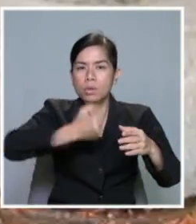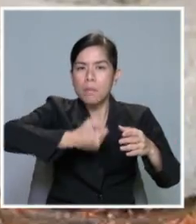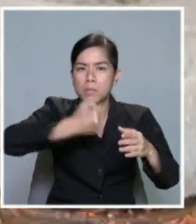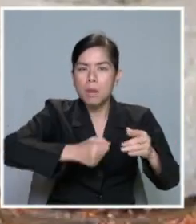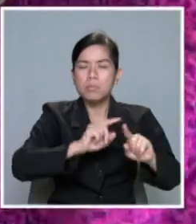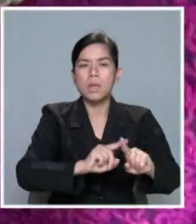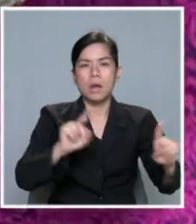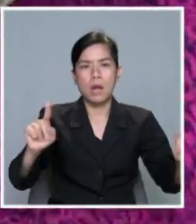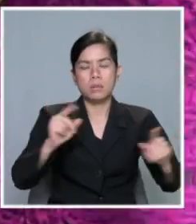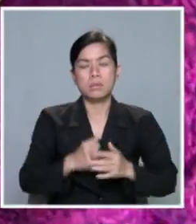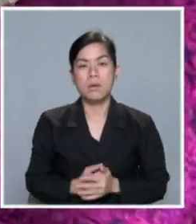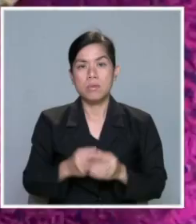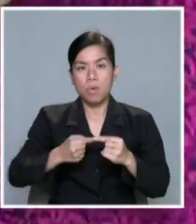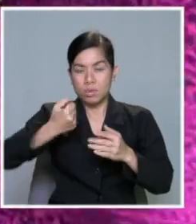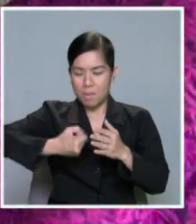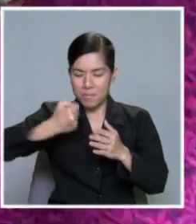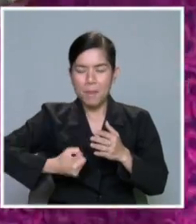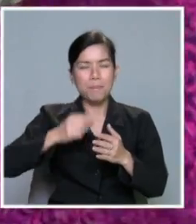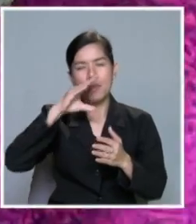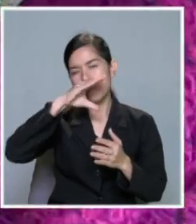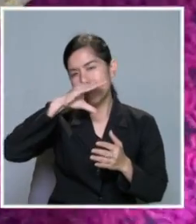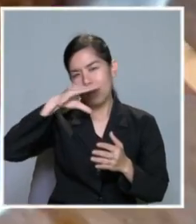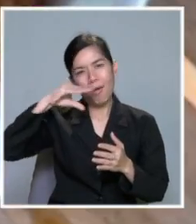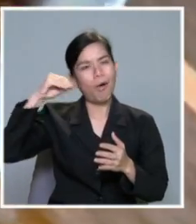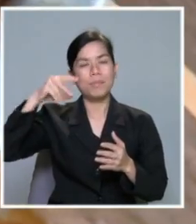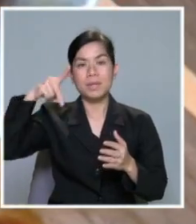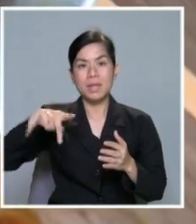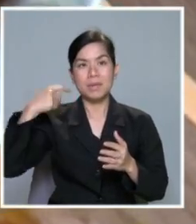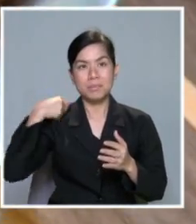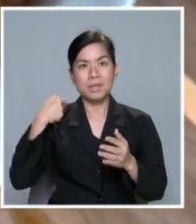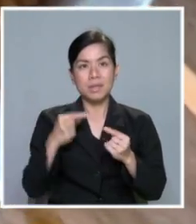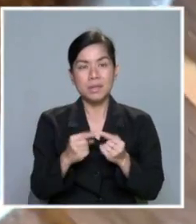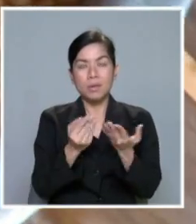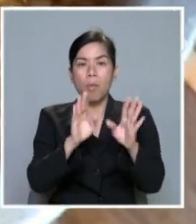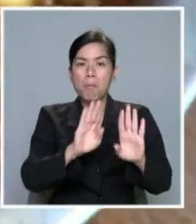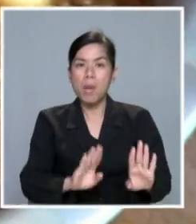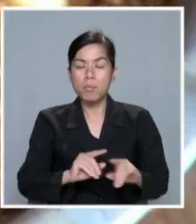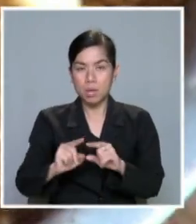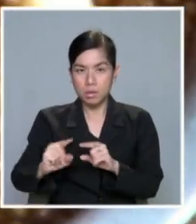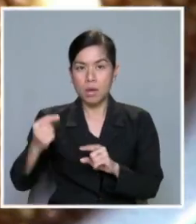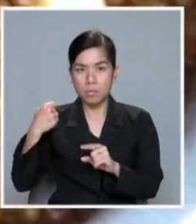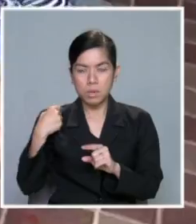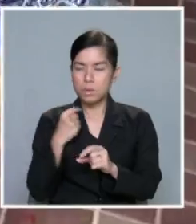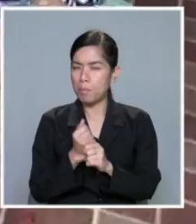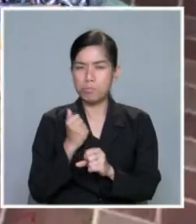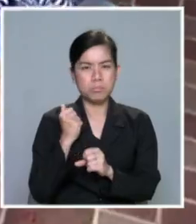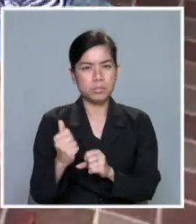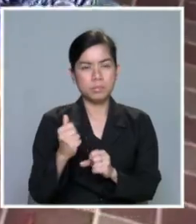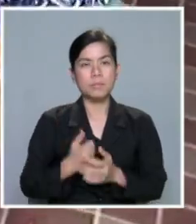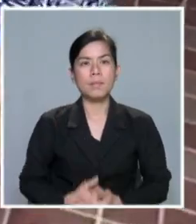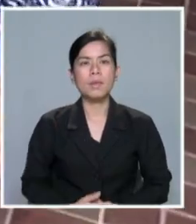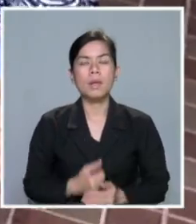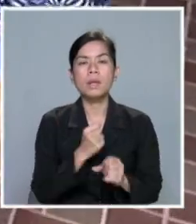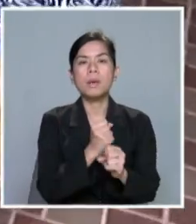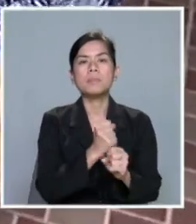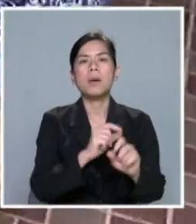ไปซึ่งเครื่องแกงจะหอมเป็นพิเศษส่วนผสมค่อนข้างเยอะและพิถีพิถันกระบวนการทำจะแตกต่าง